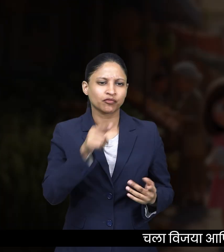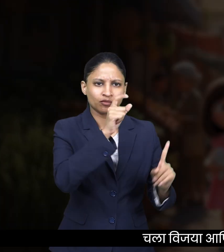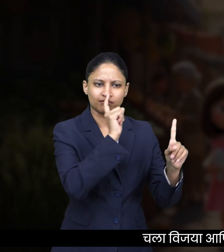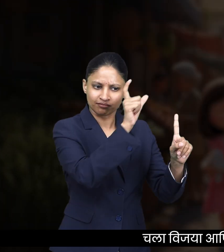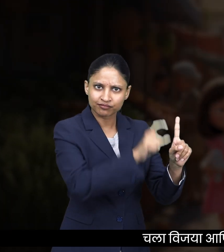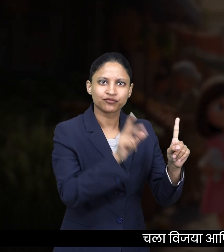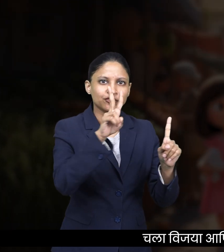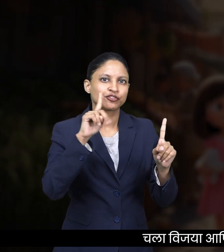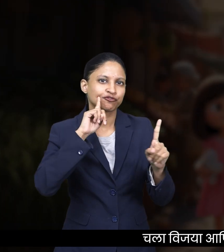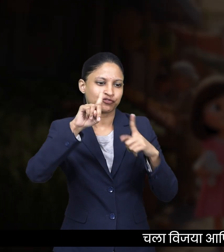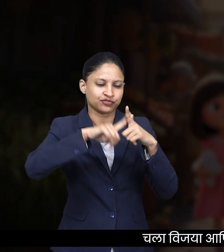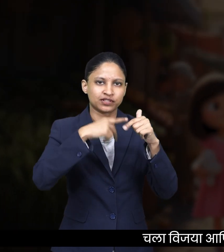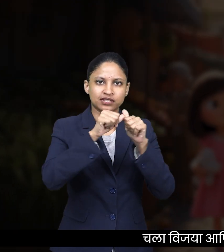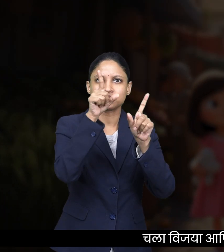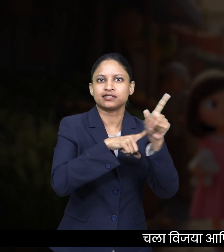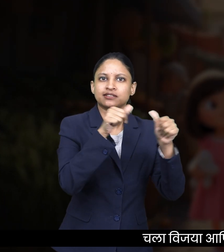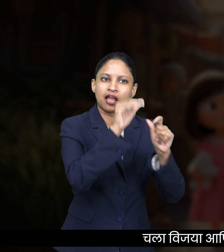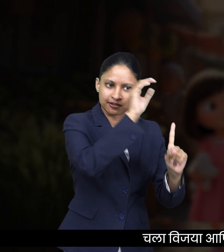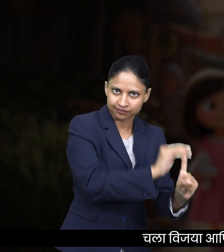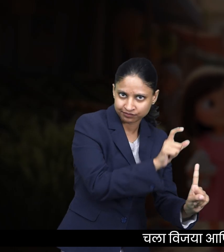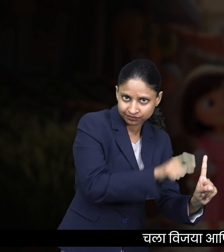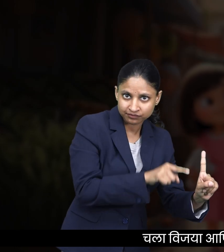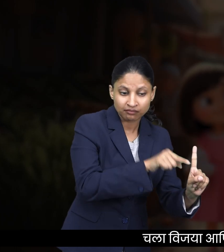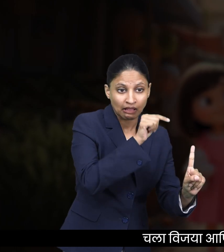चला विजया आणि तिच्या आजोबांना भेटूया.